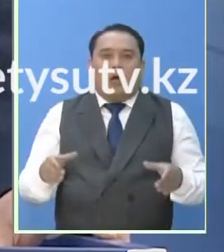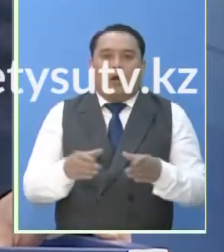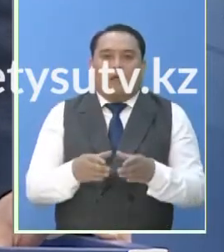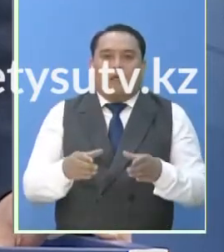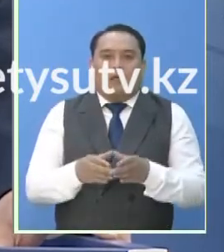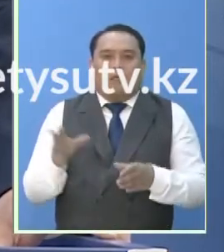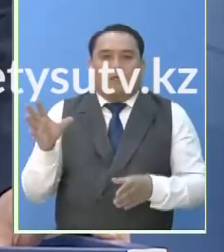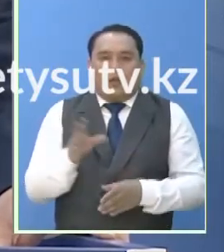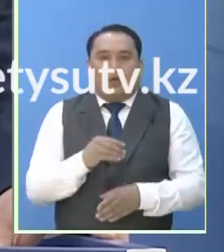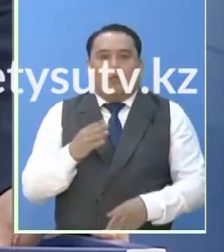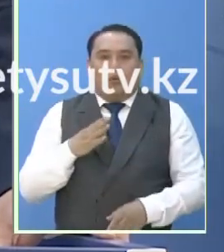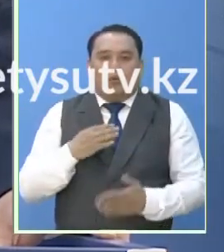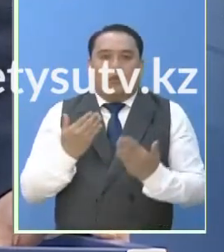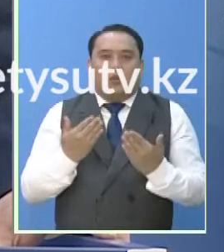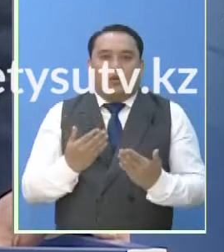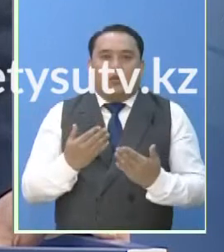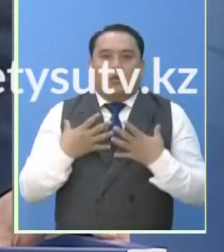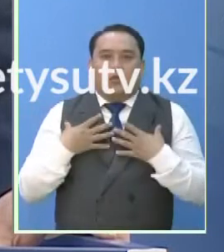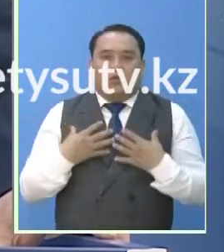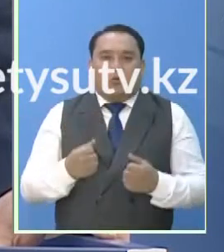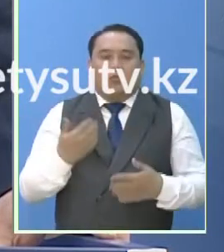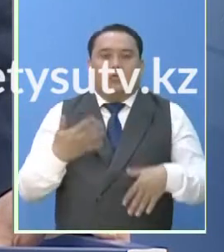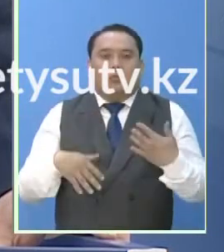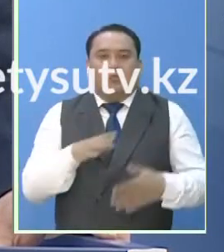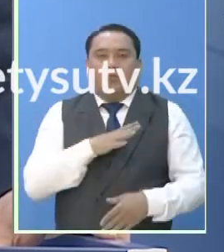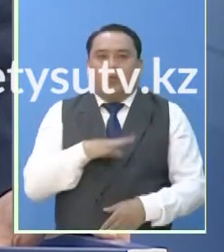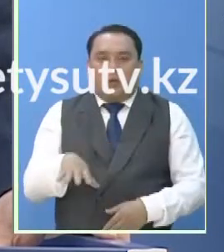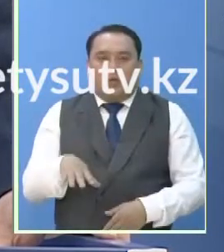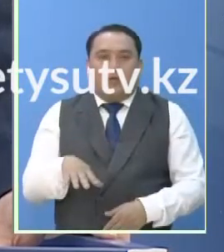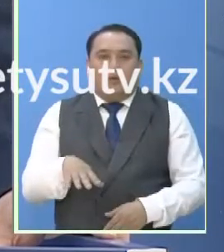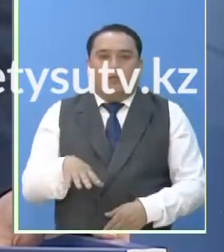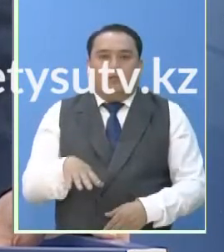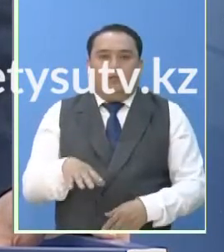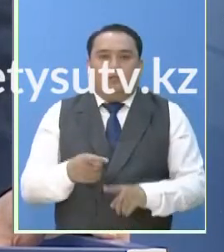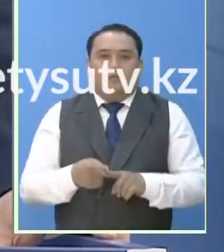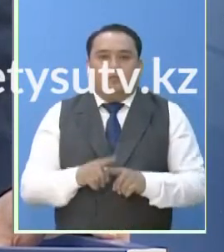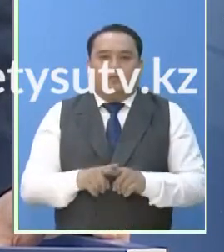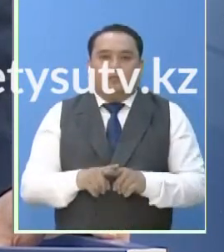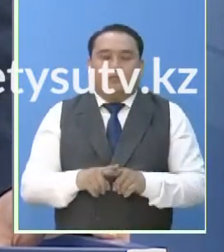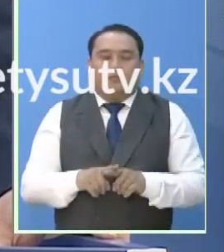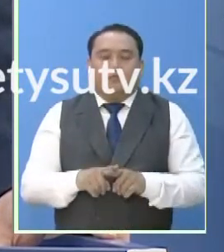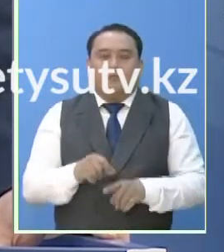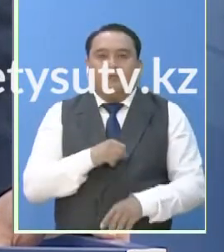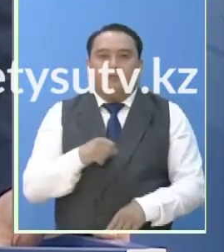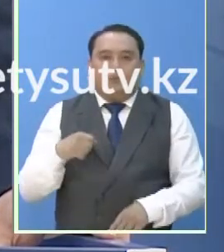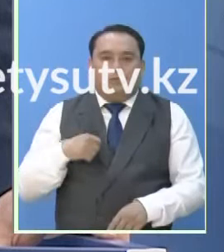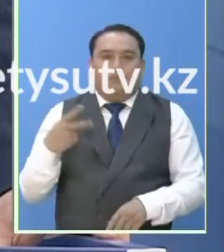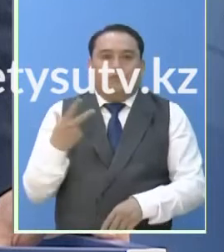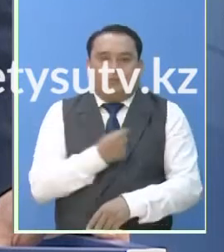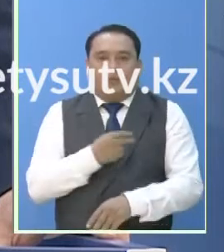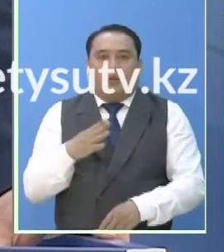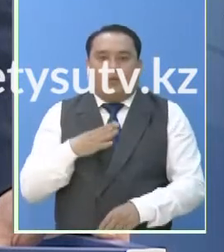алды. Ол кезде менде кішкене денсаулығым болмай метатрод дейді ғой жаңа сондай болған. А бүгінгі күнде мен өзім вакцинаны